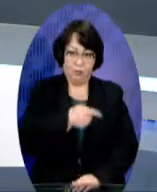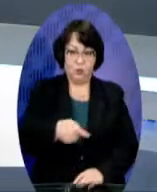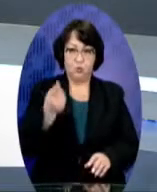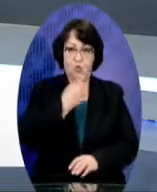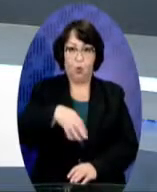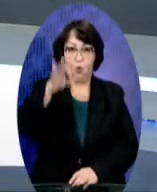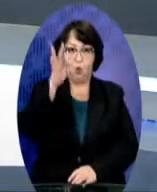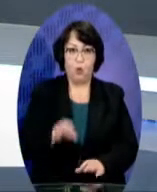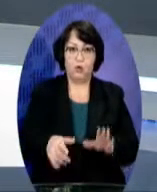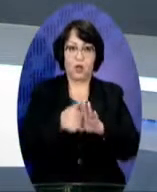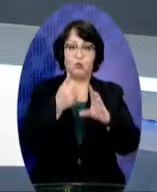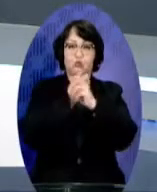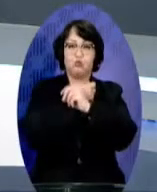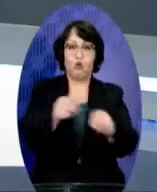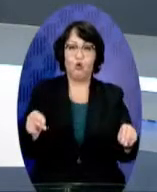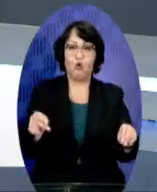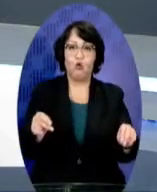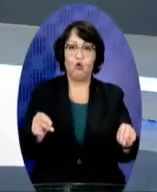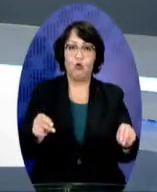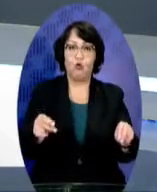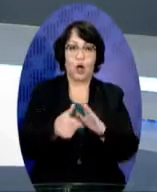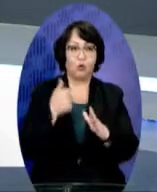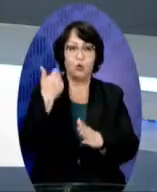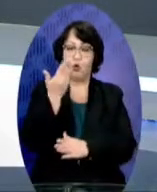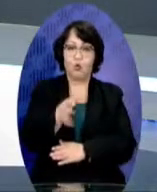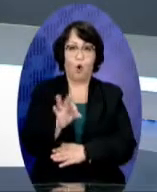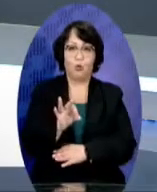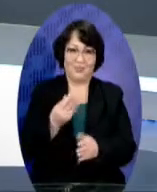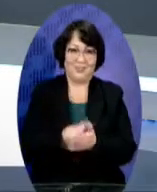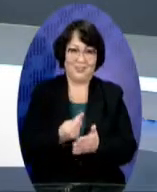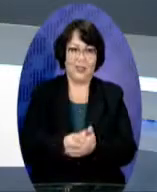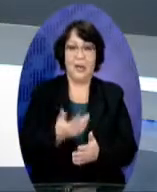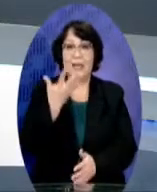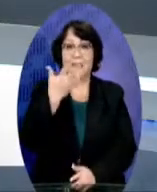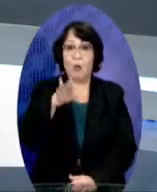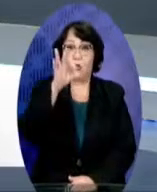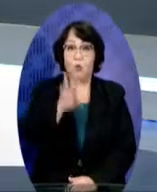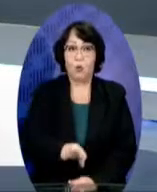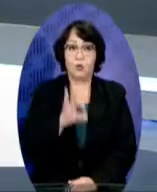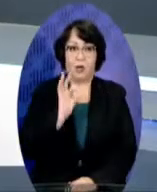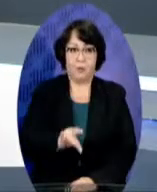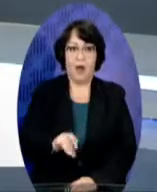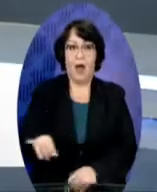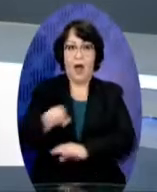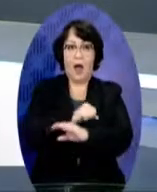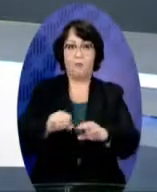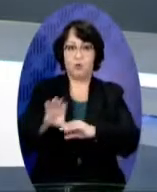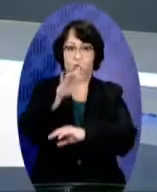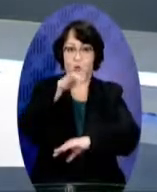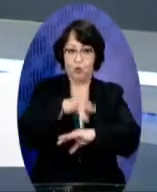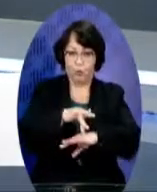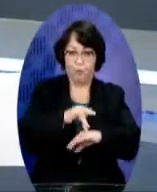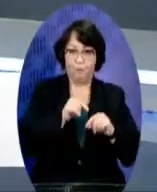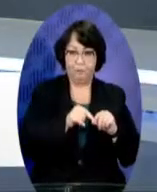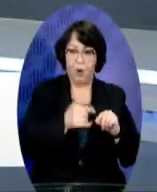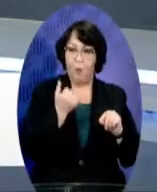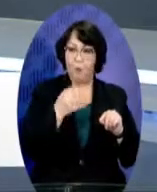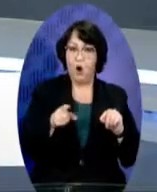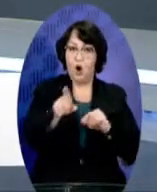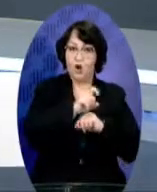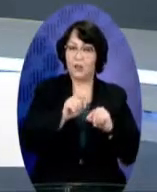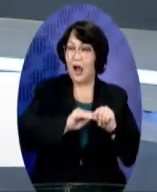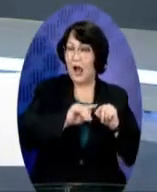үүнийг үзэгч та хүндэ график дээр нэлээсээ тодорхой ойлгуулъя. За тэгэхээр 50% хөнгөлөх гэж байгаа. Аймаг сумын төв нь Улаанбаатар хотоос 500-аас